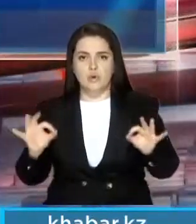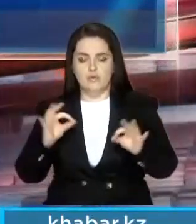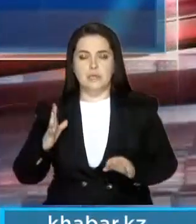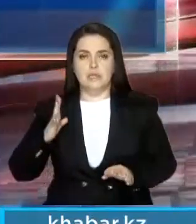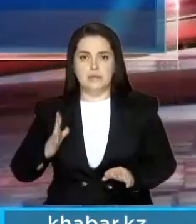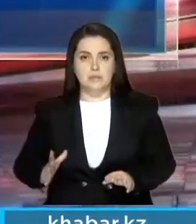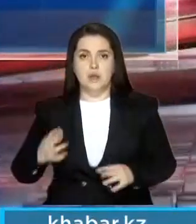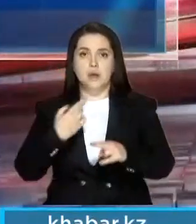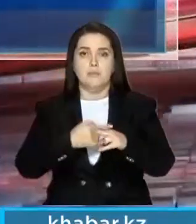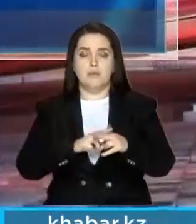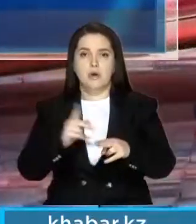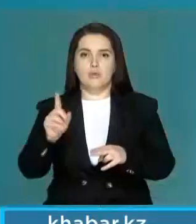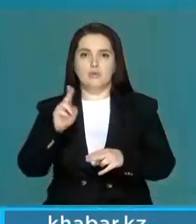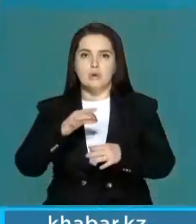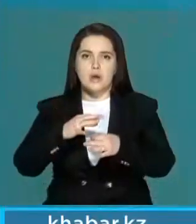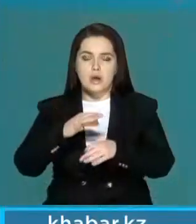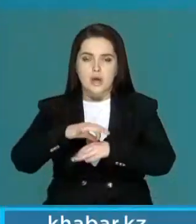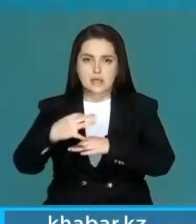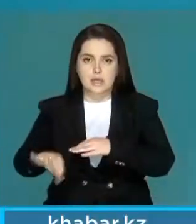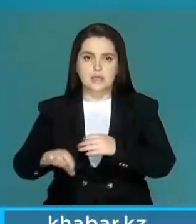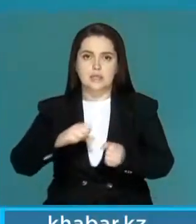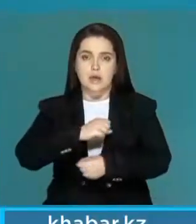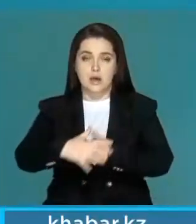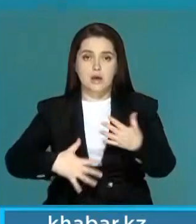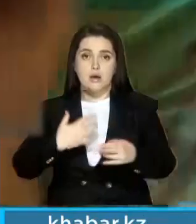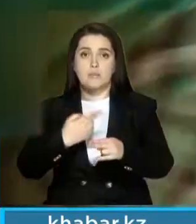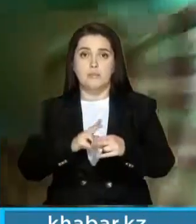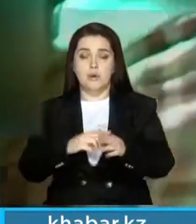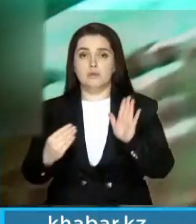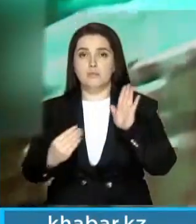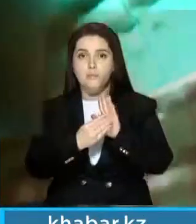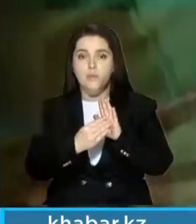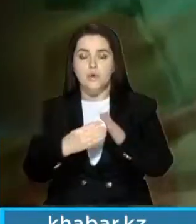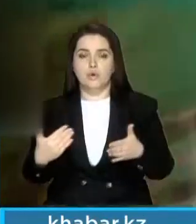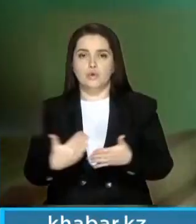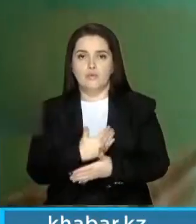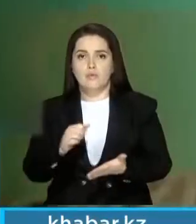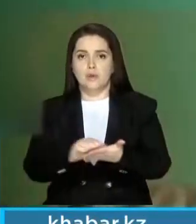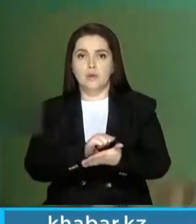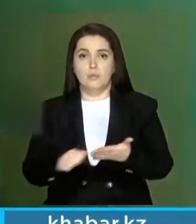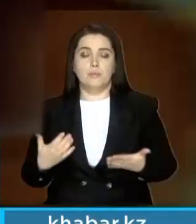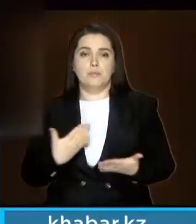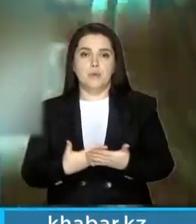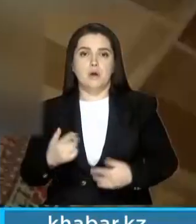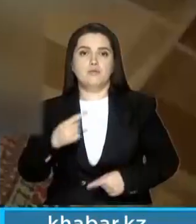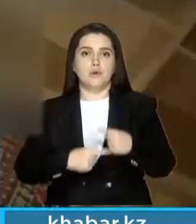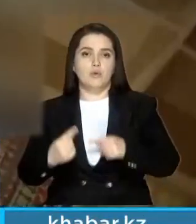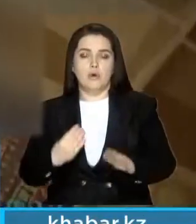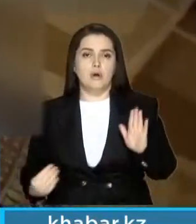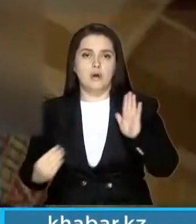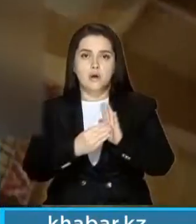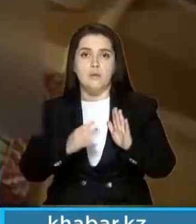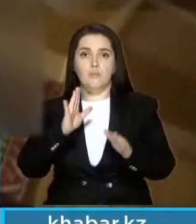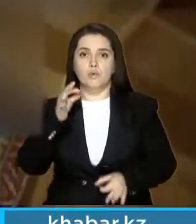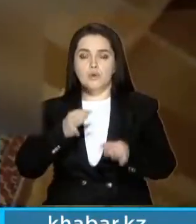формам агрессии и насилия. И все эти нормы нашли отражение в новом документе. К примеру, вернется уголовная ответственность